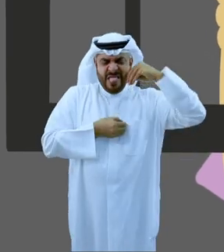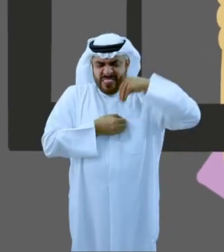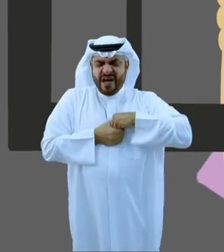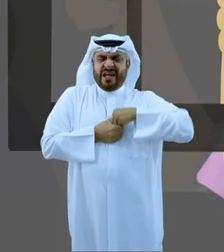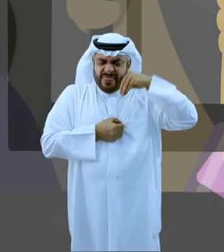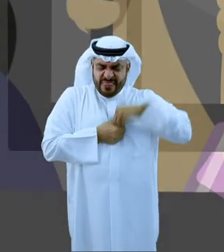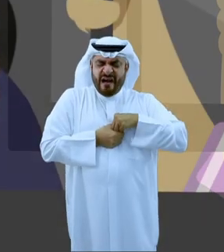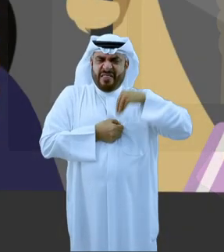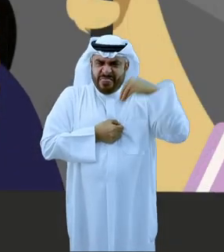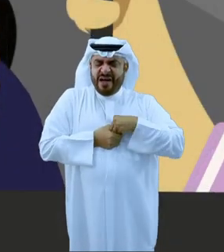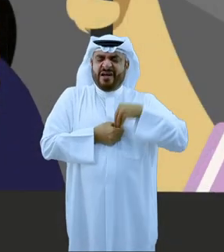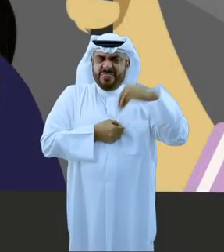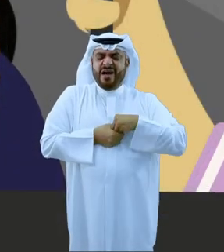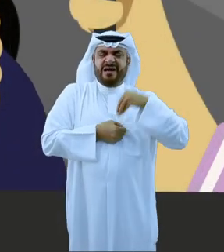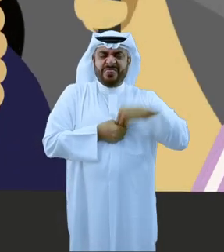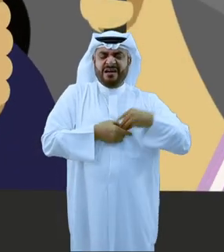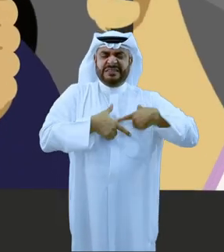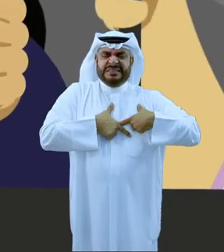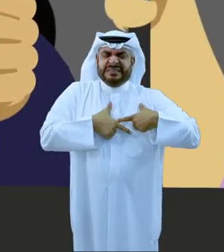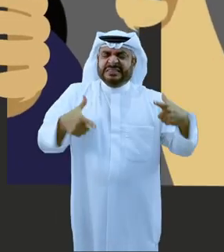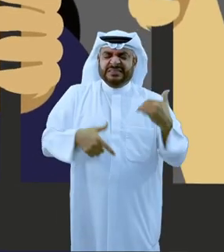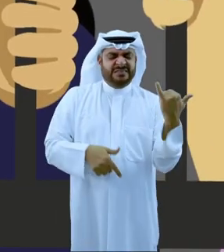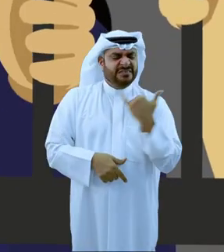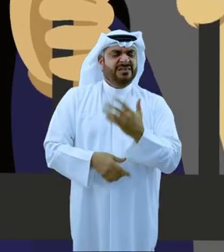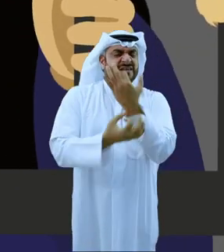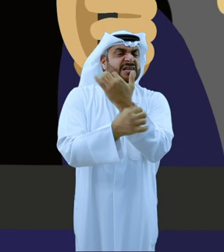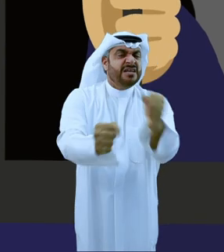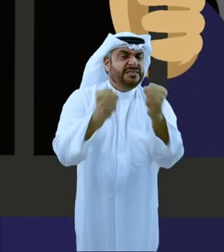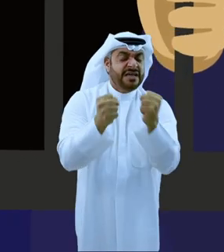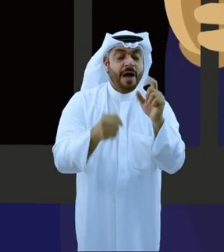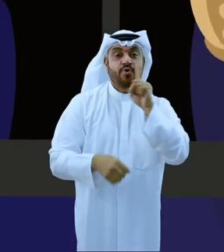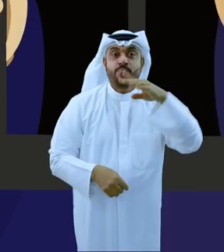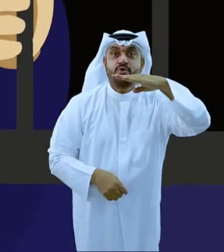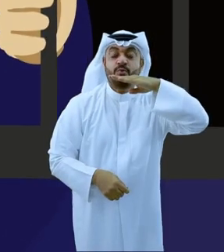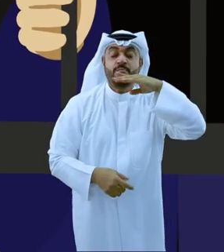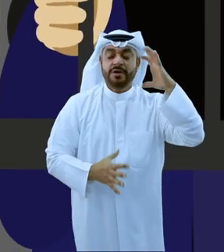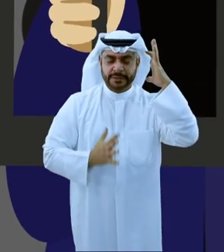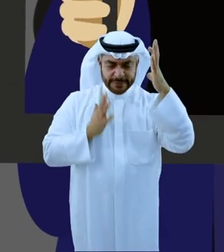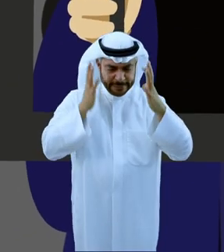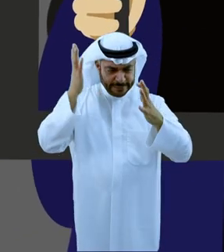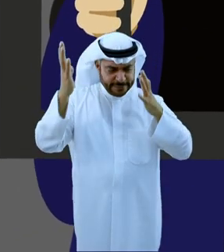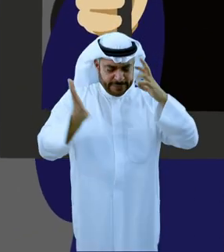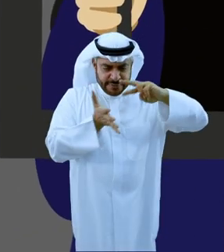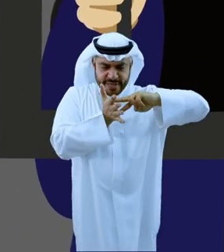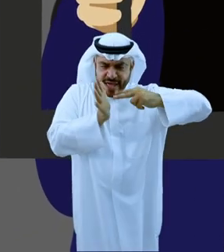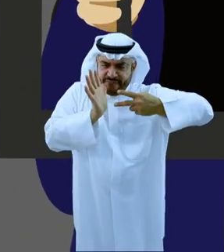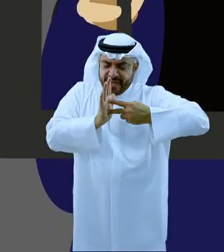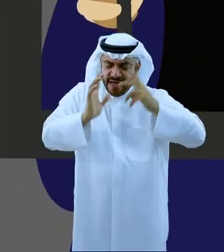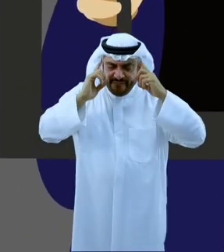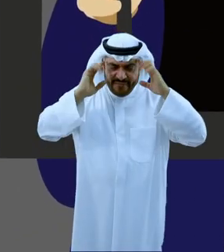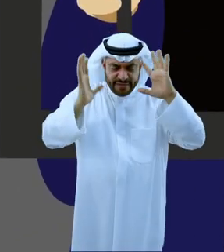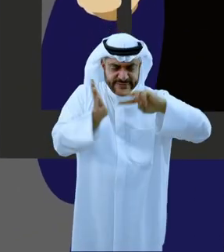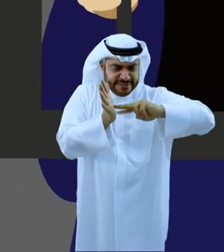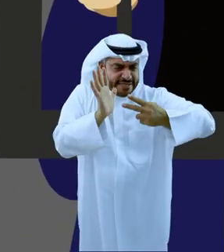عصبي كبير. هذا الوضع انعكس على ولي الأمر وصار في حيرة وحجز اللي خلاه في